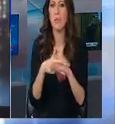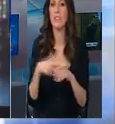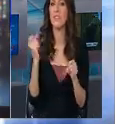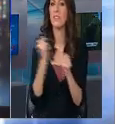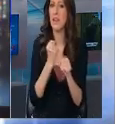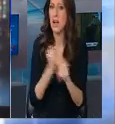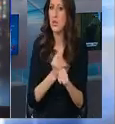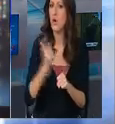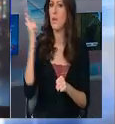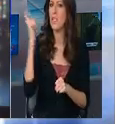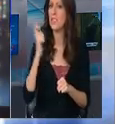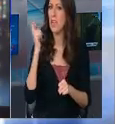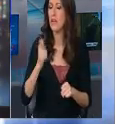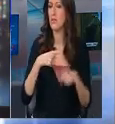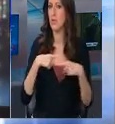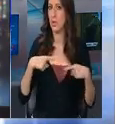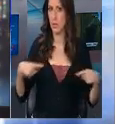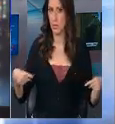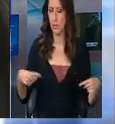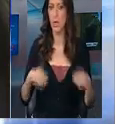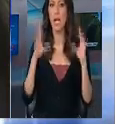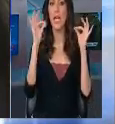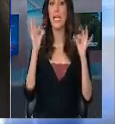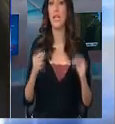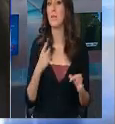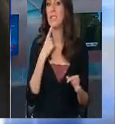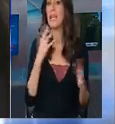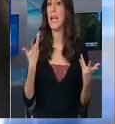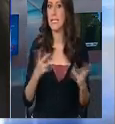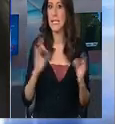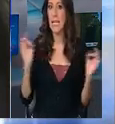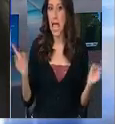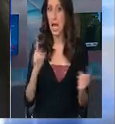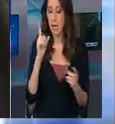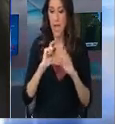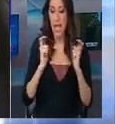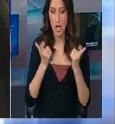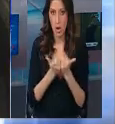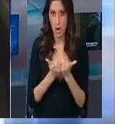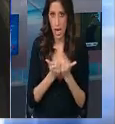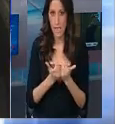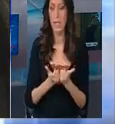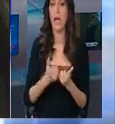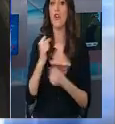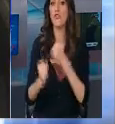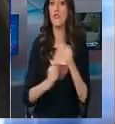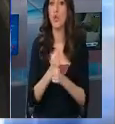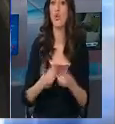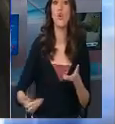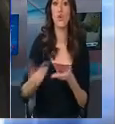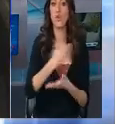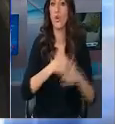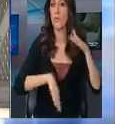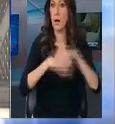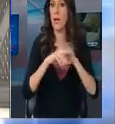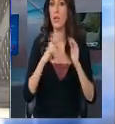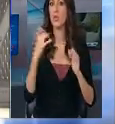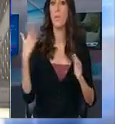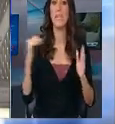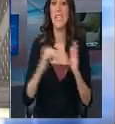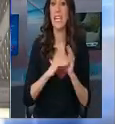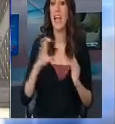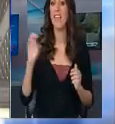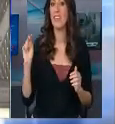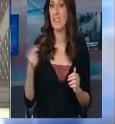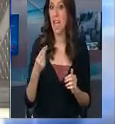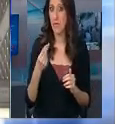νέο πλαίσιο για τα υπερχρεωμένα νοικοκυριά θα υπαχθούν όσοι έχουν ετήσιο οικογενειακό εισόδημα έως 25.000 ευρώ, μειωμένο